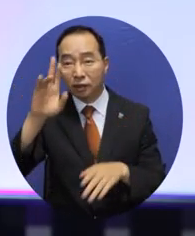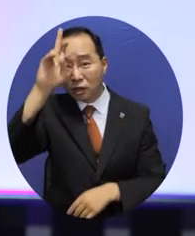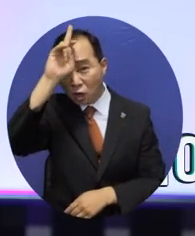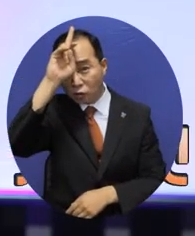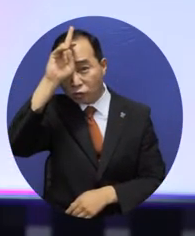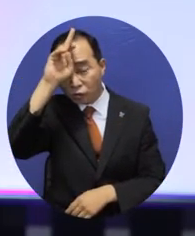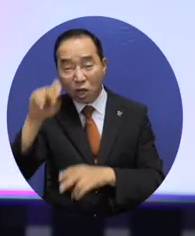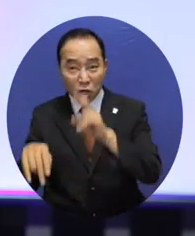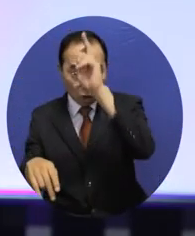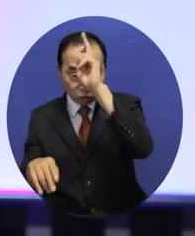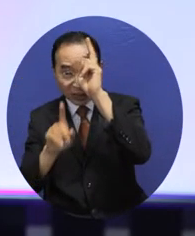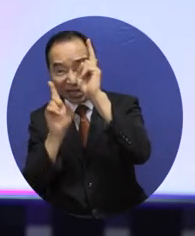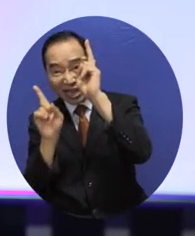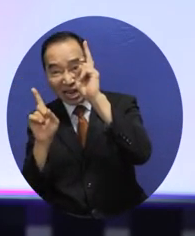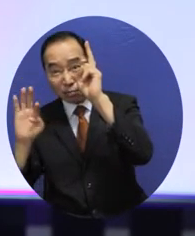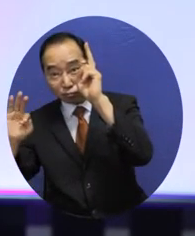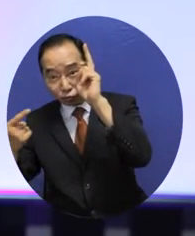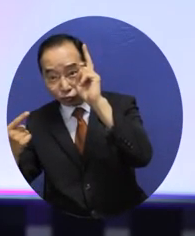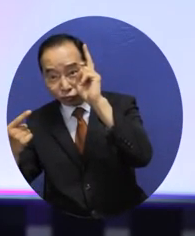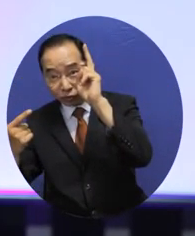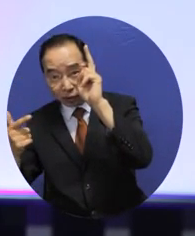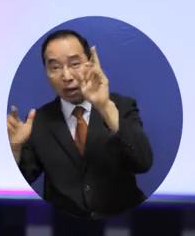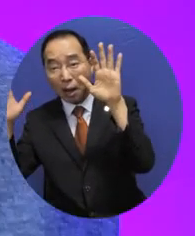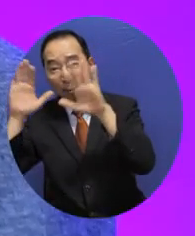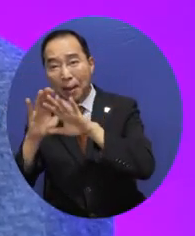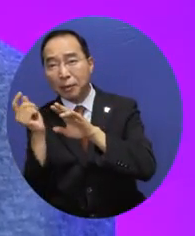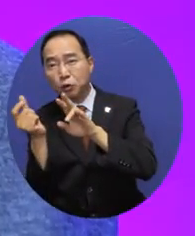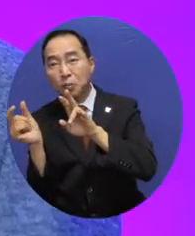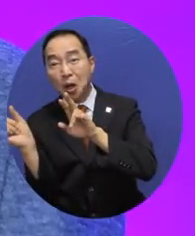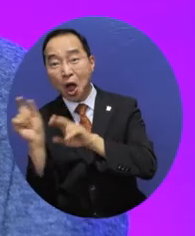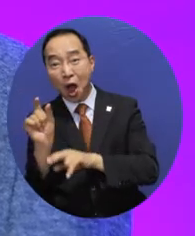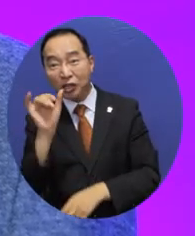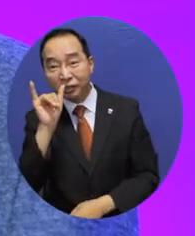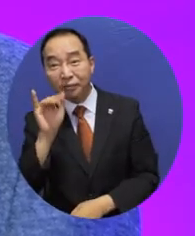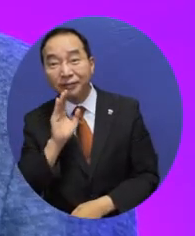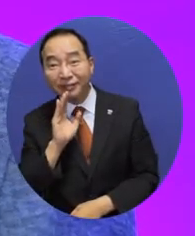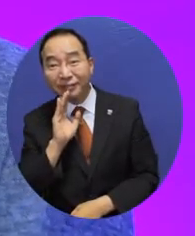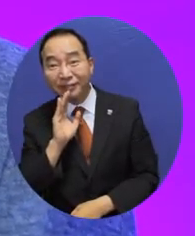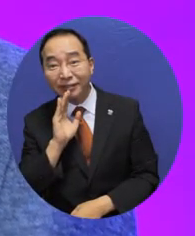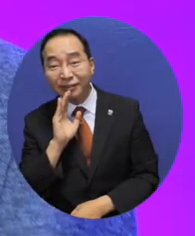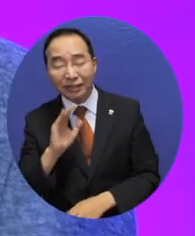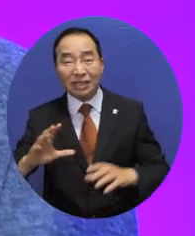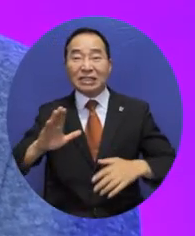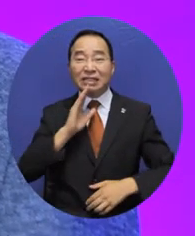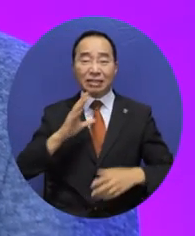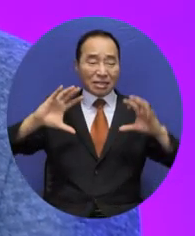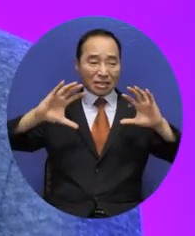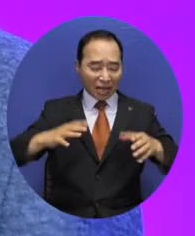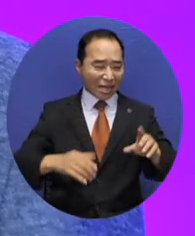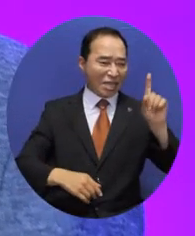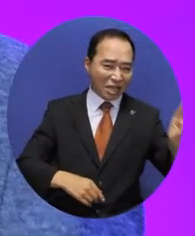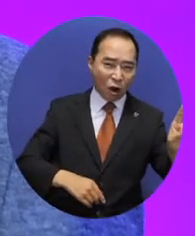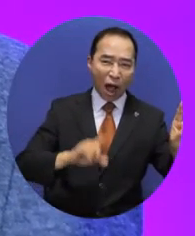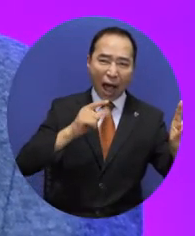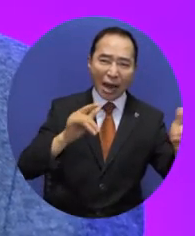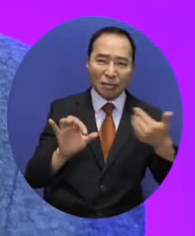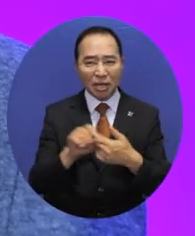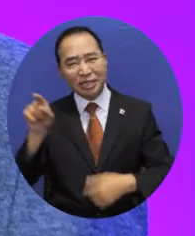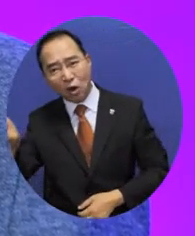하더라도 밤이 1분만큼 들어와 있는 것입니다. 그러니까 실제 세계는 A와 나대가 아니라 A and